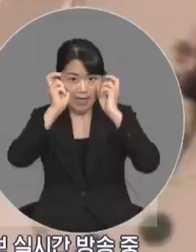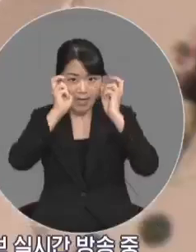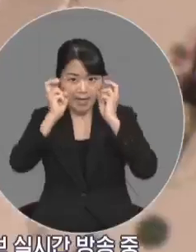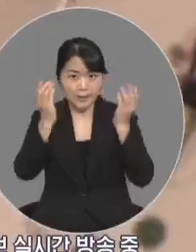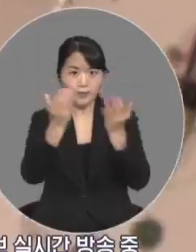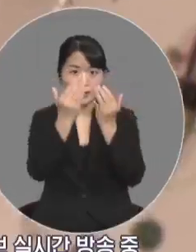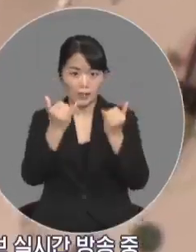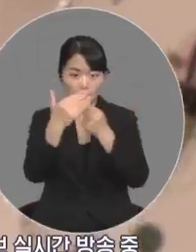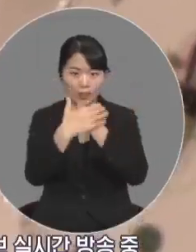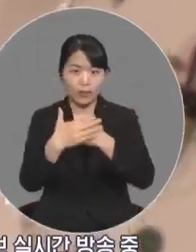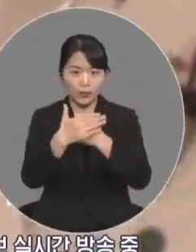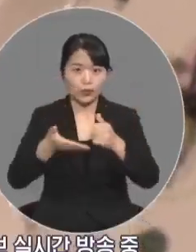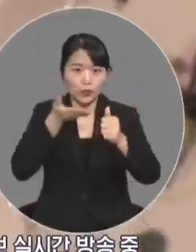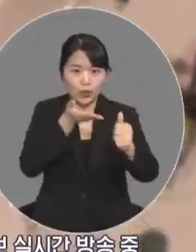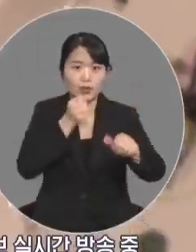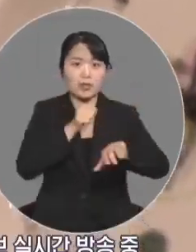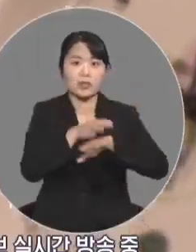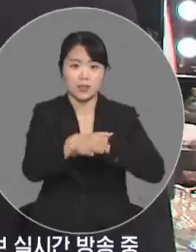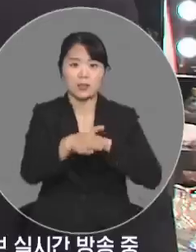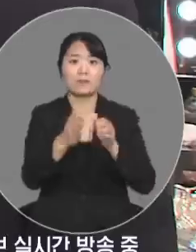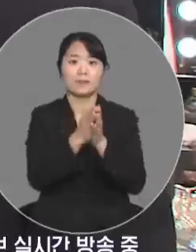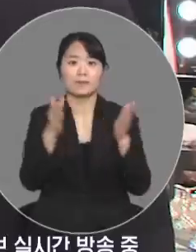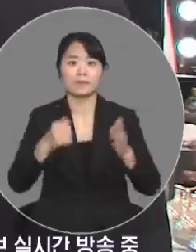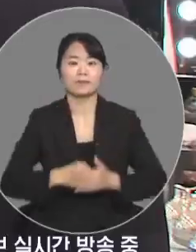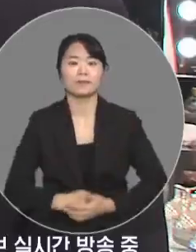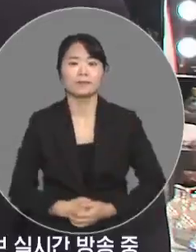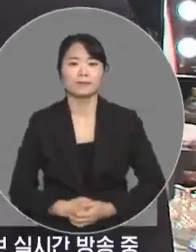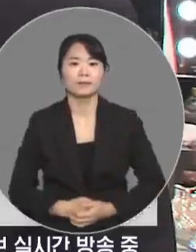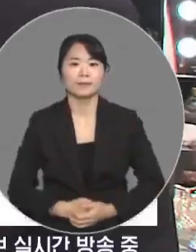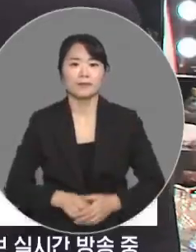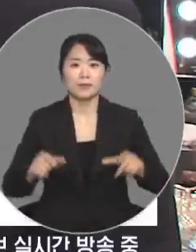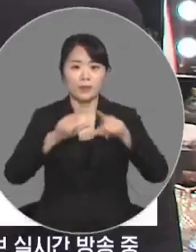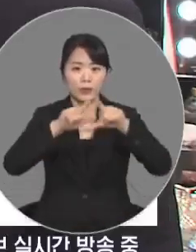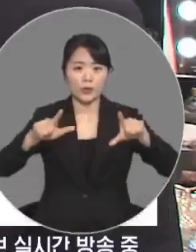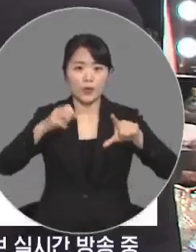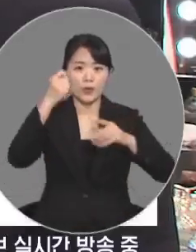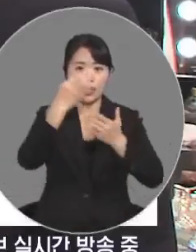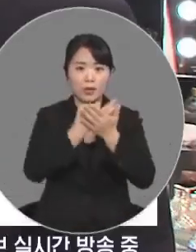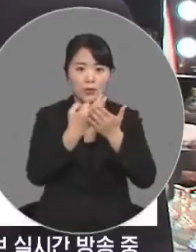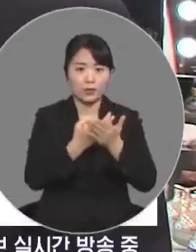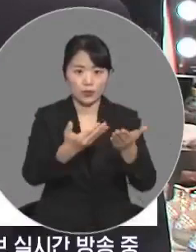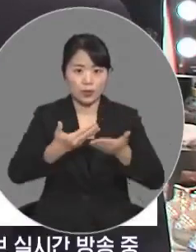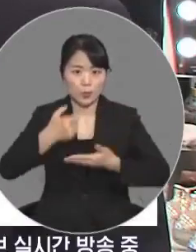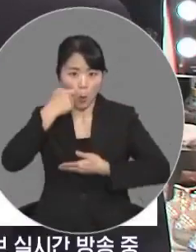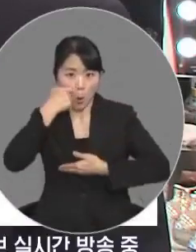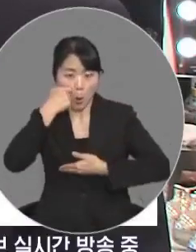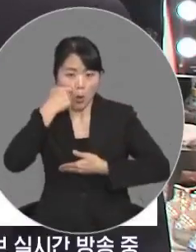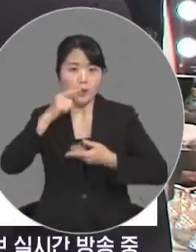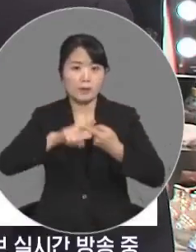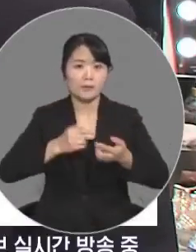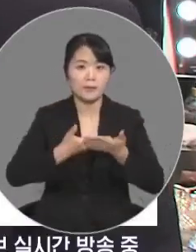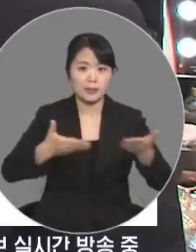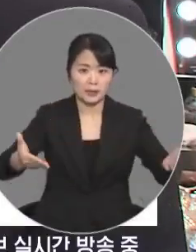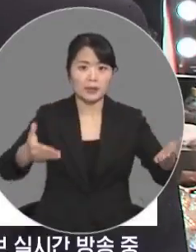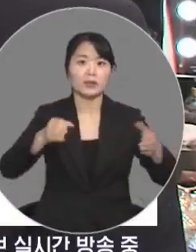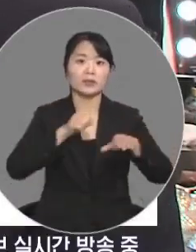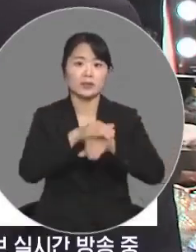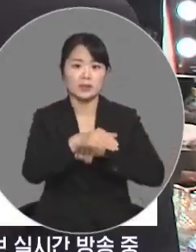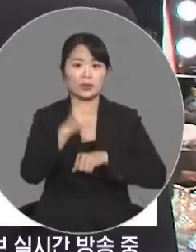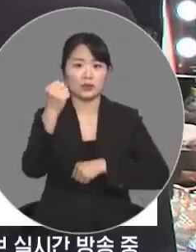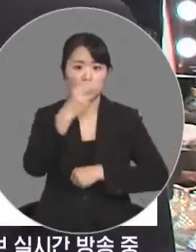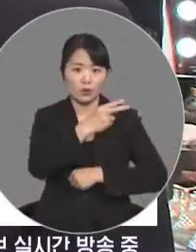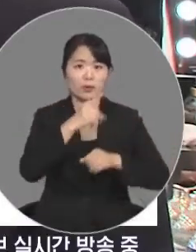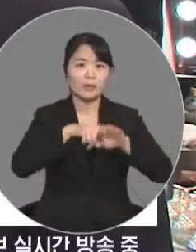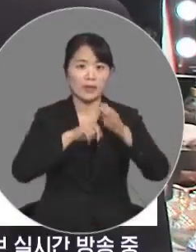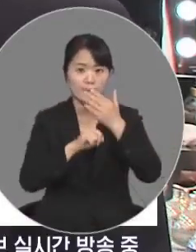공략한 마케팅도 진행하고 있습니다. 통상임금 지급으로 객수 및 매출이 두 자릿수 신장하였고 소비 심리 회복에